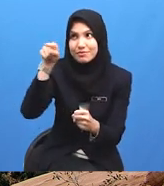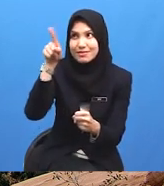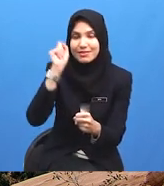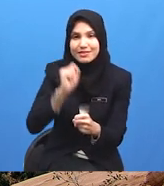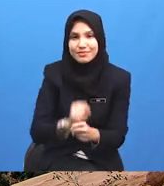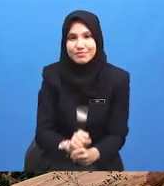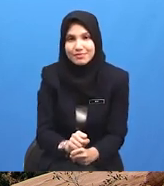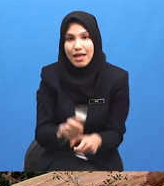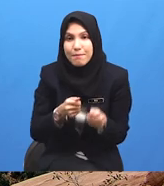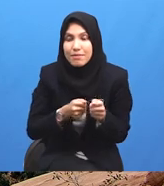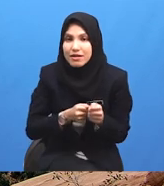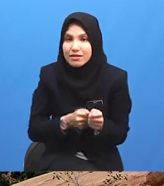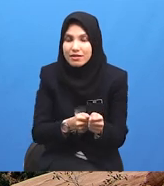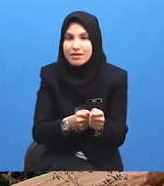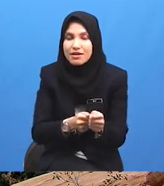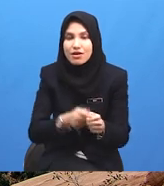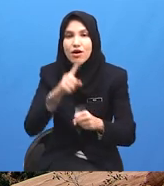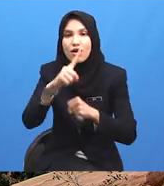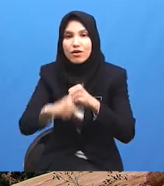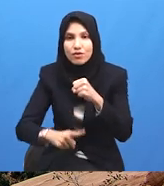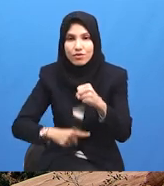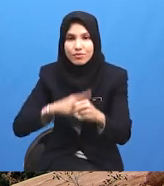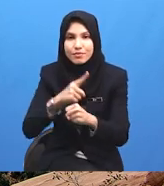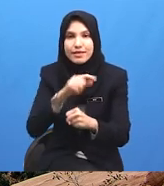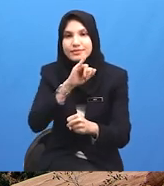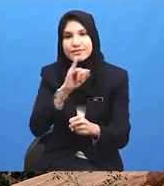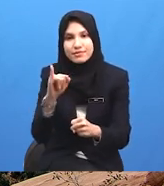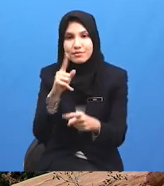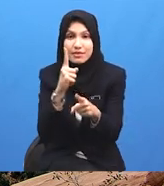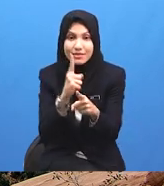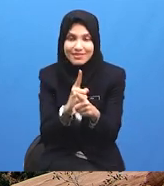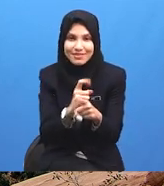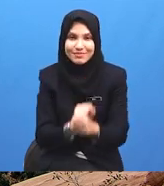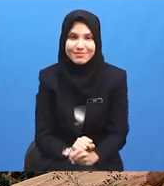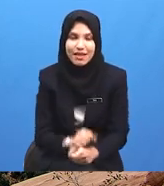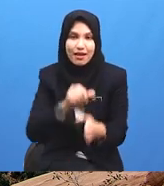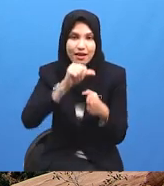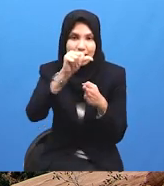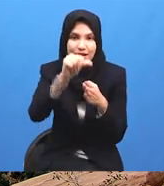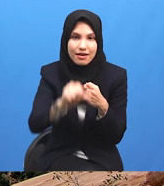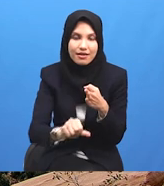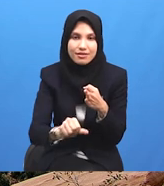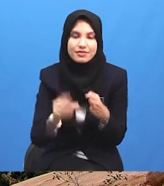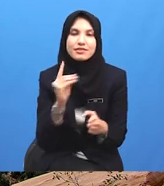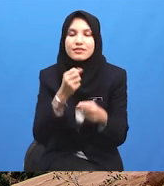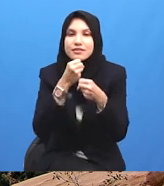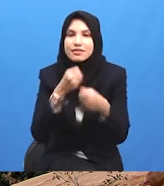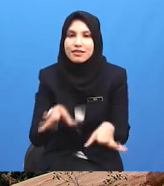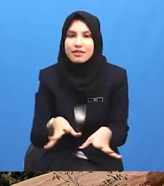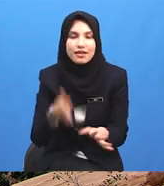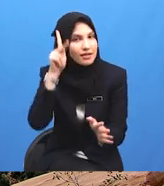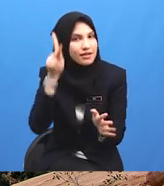matahari mengikut orbitnya. Betul? Yeah. Dan akhirnya, kita telah kenal pasti